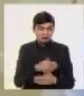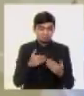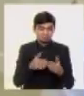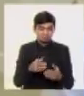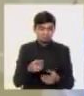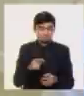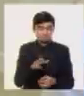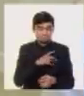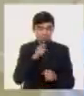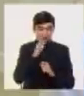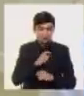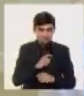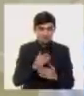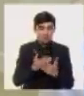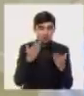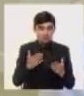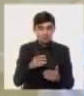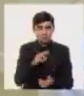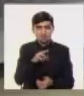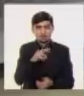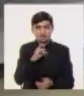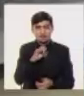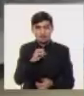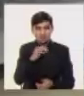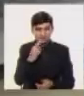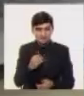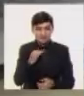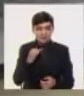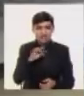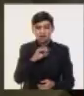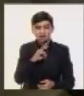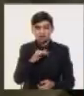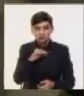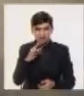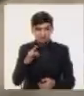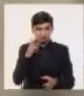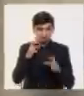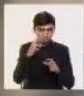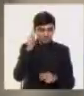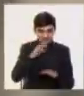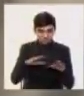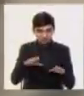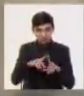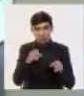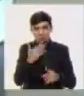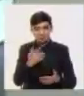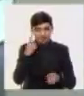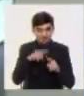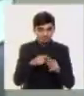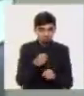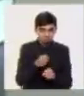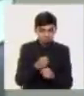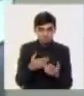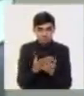нам подарили такой огромный дворец. А в инженерных классах ученики и студенты могут воспользоваться